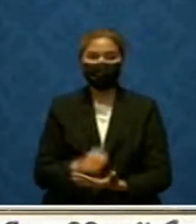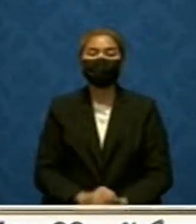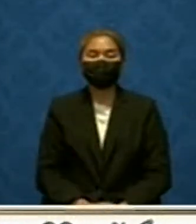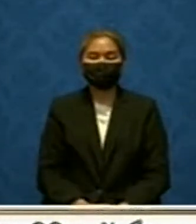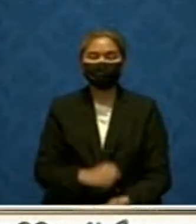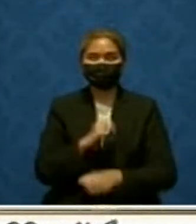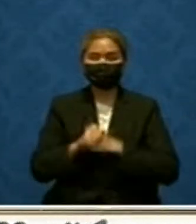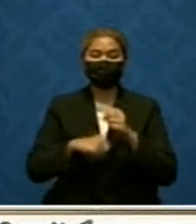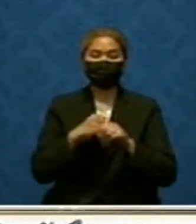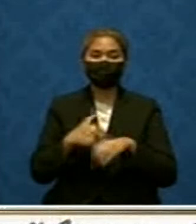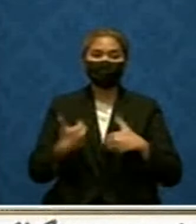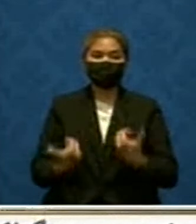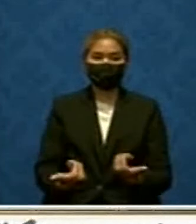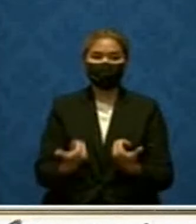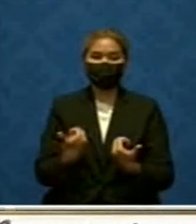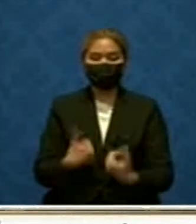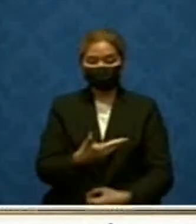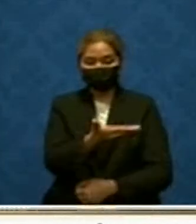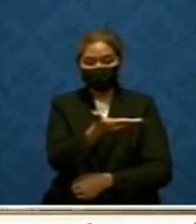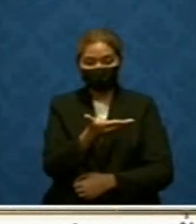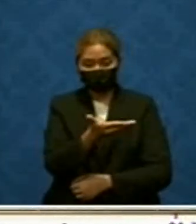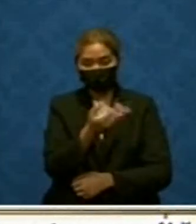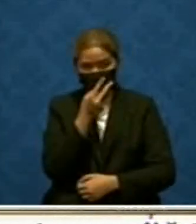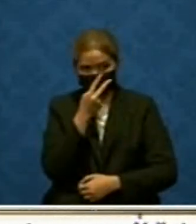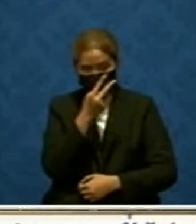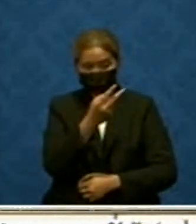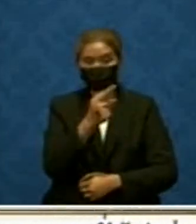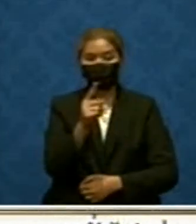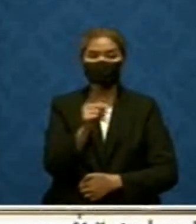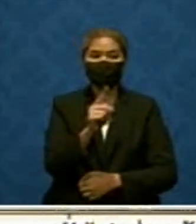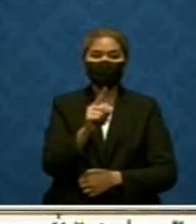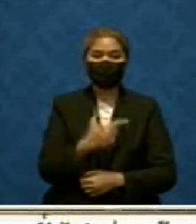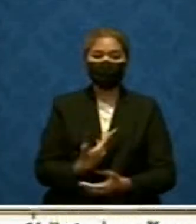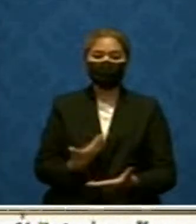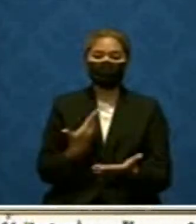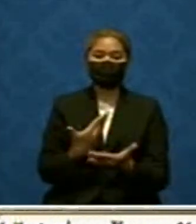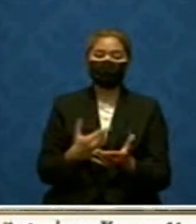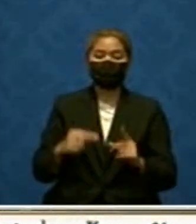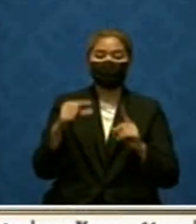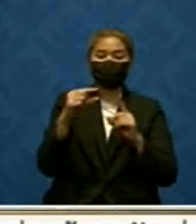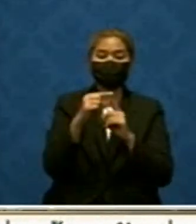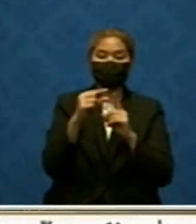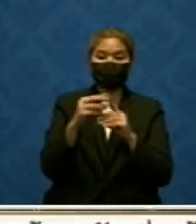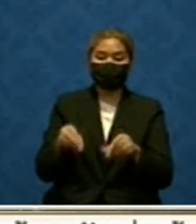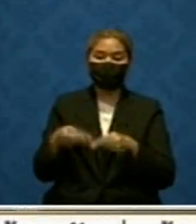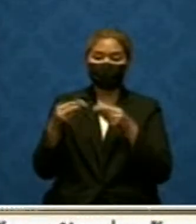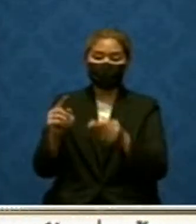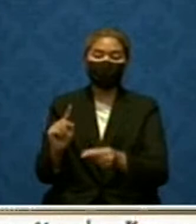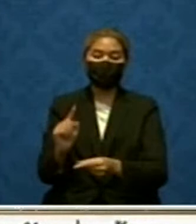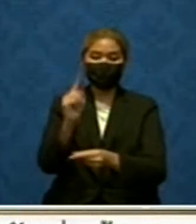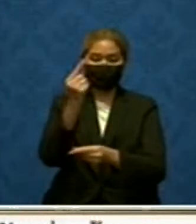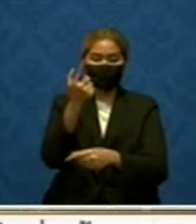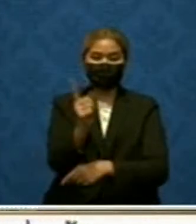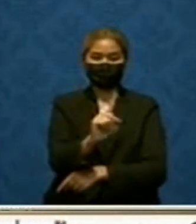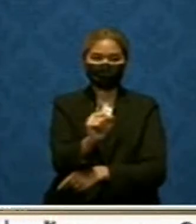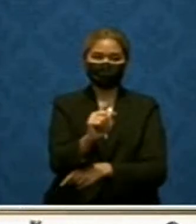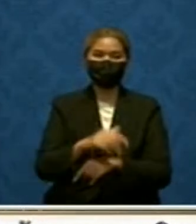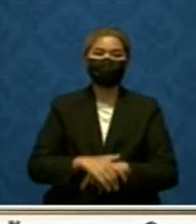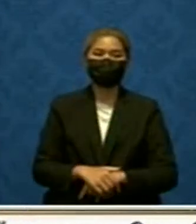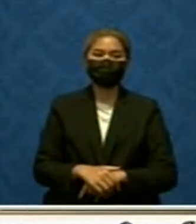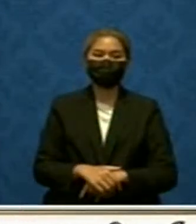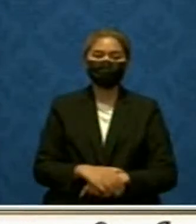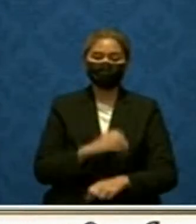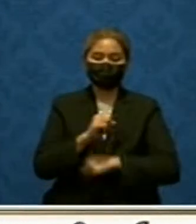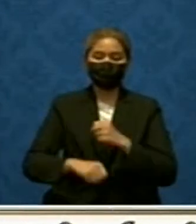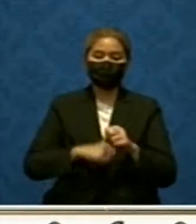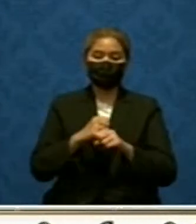ับ ผมเลยขออนิญาตให้ ชายาท่านใยกรศมตรี อกสันิดหนครั ปี